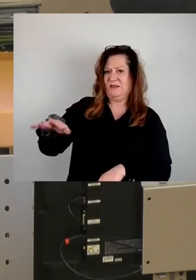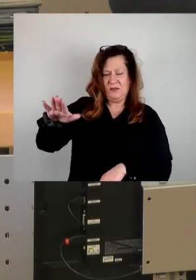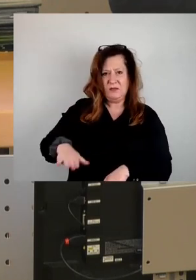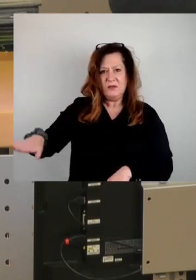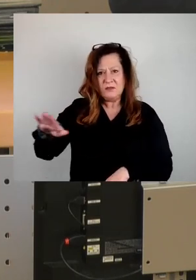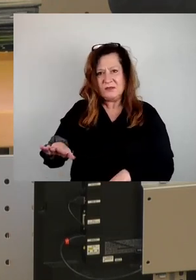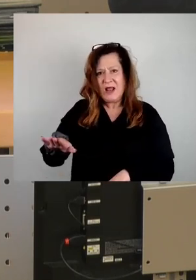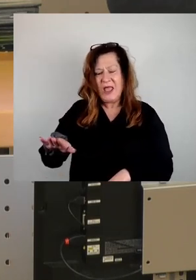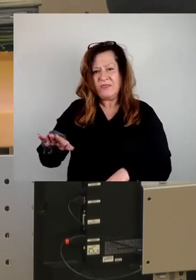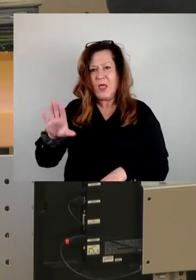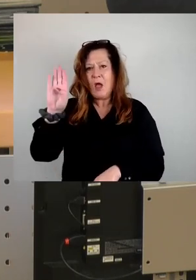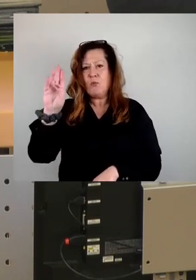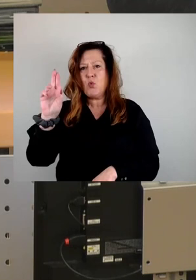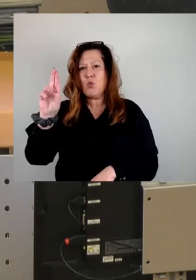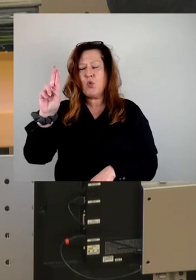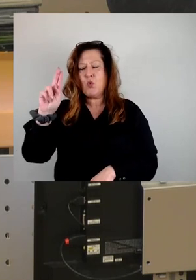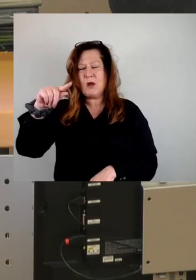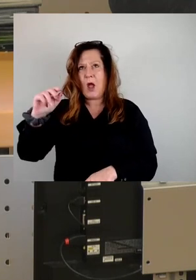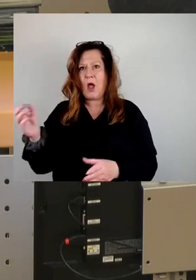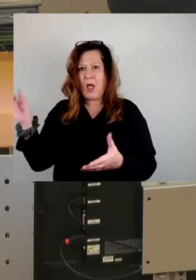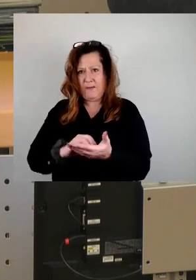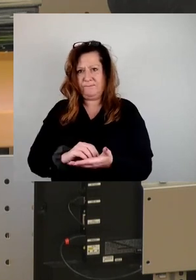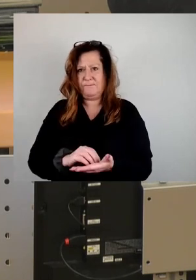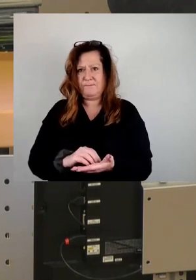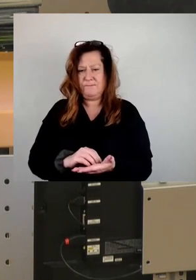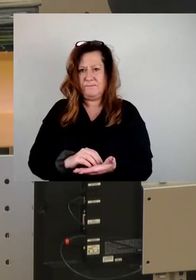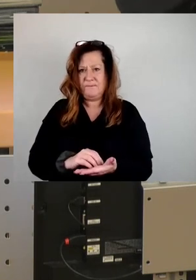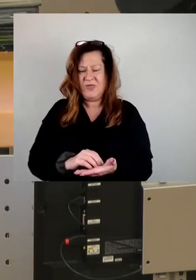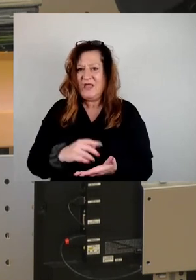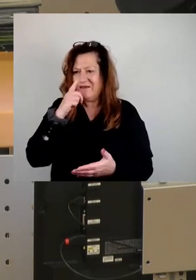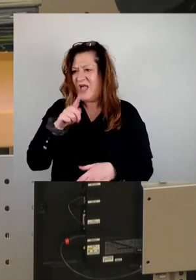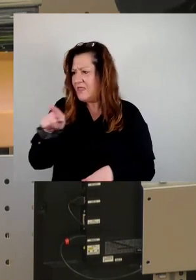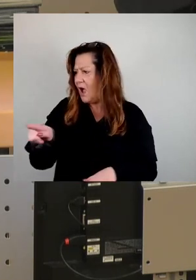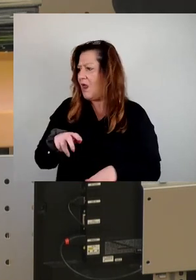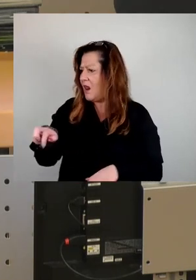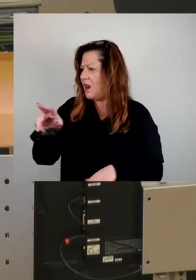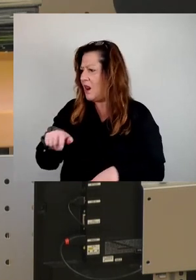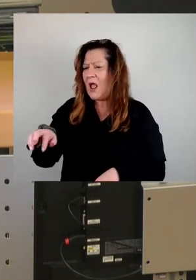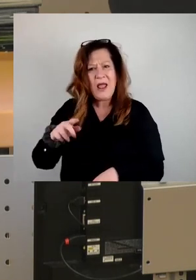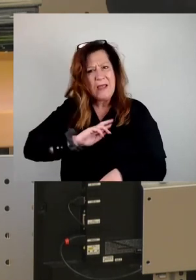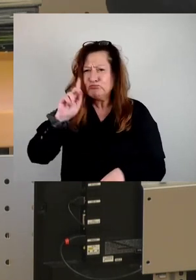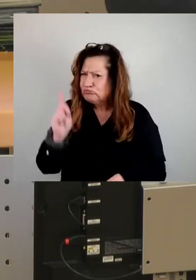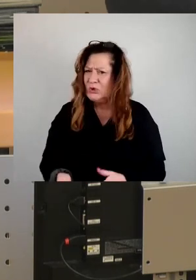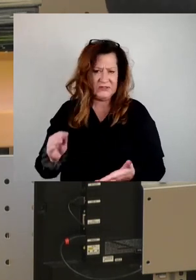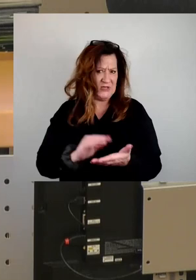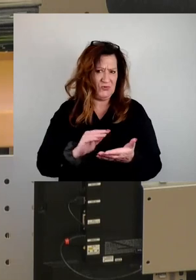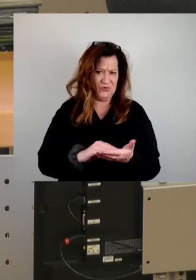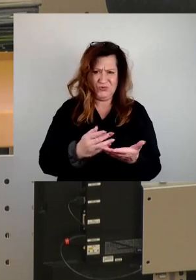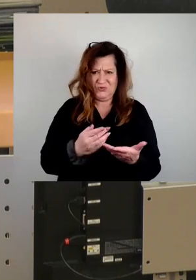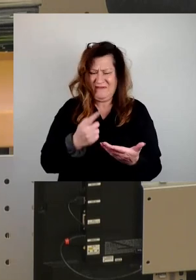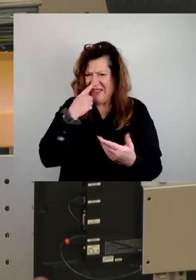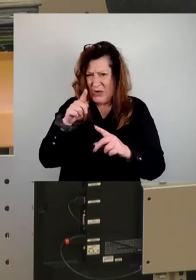kann, weil wer sich dort ein bisschen auskennt und dort rumläuft, der weiß, das muss dazugehören, sonst macht das Ganze relativ wenig